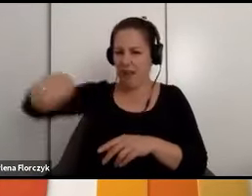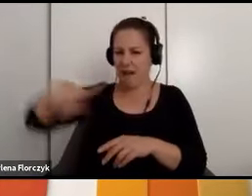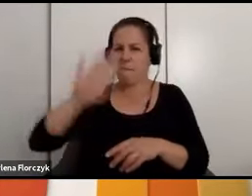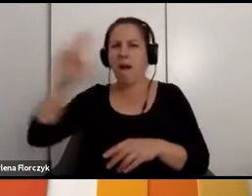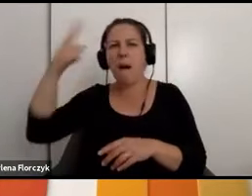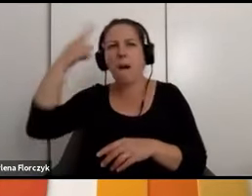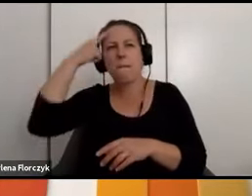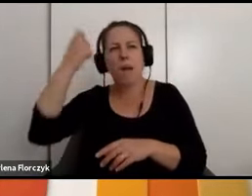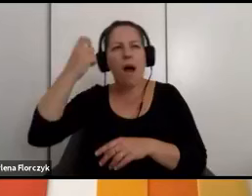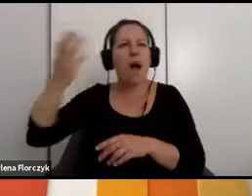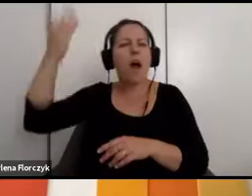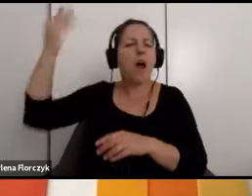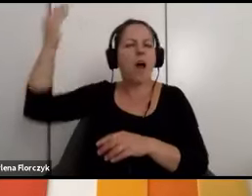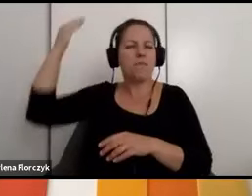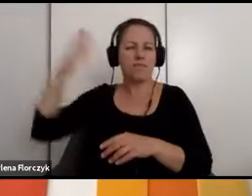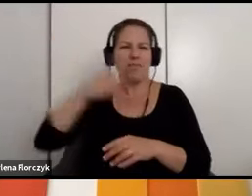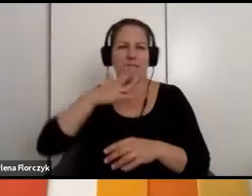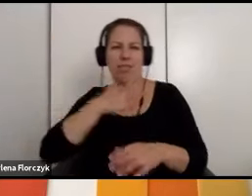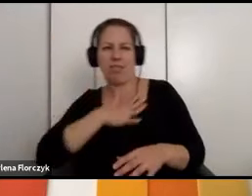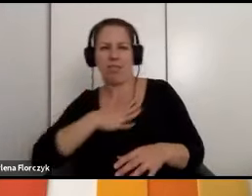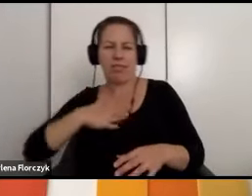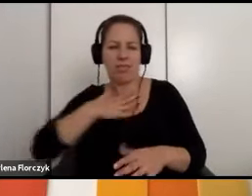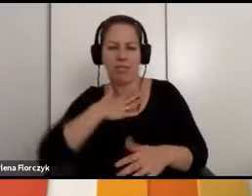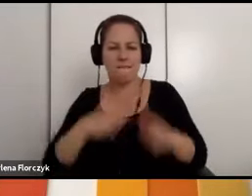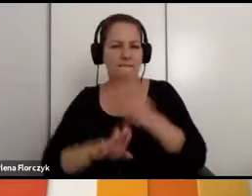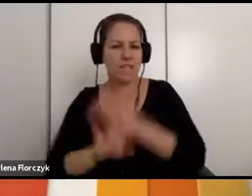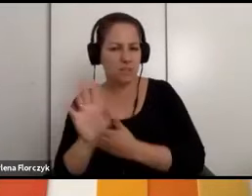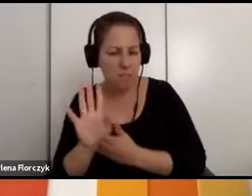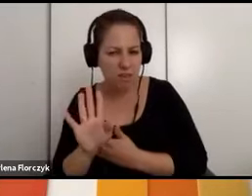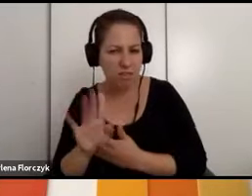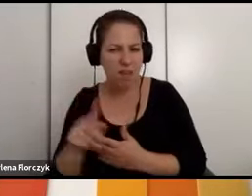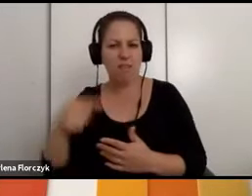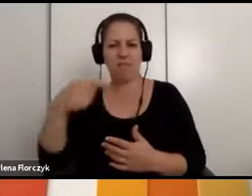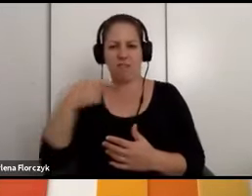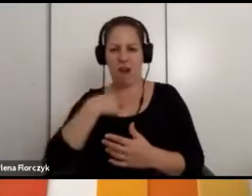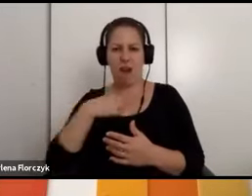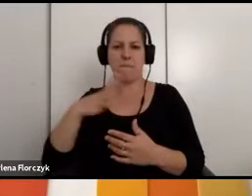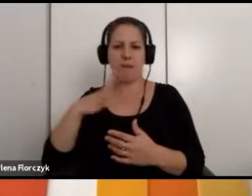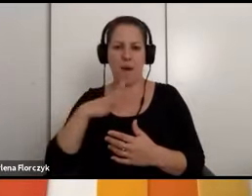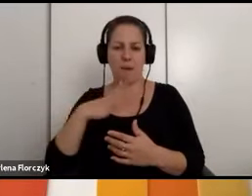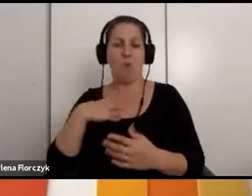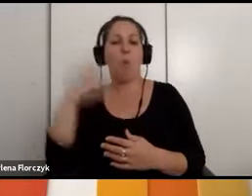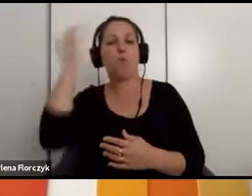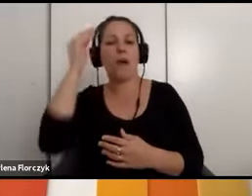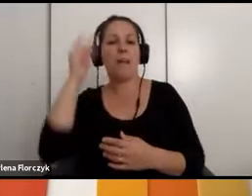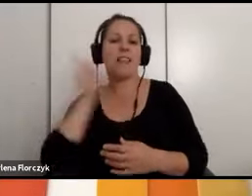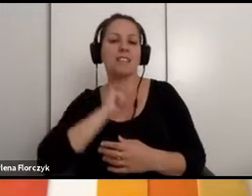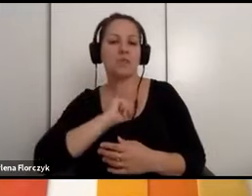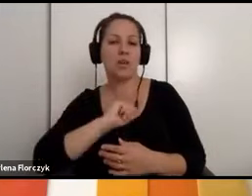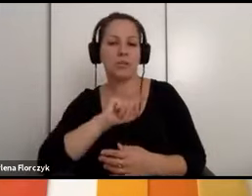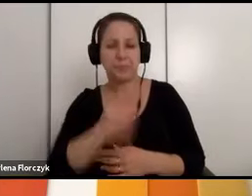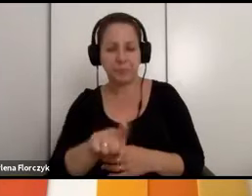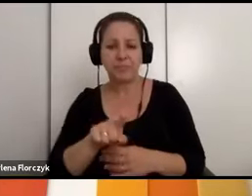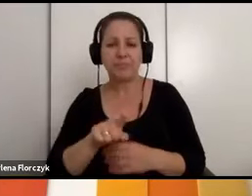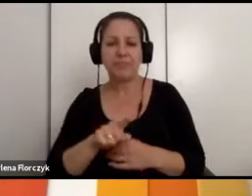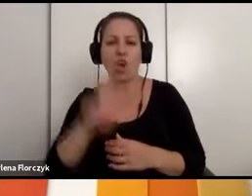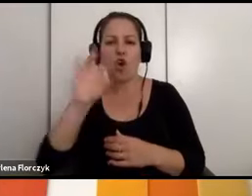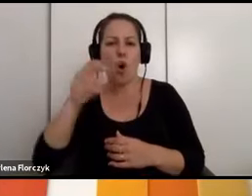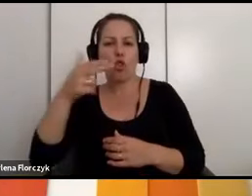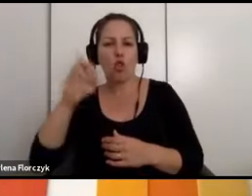pamięci jakieś żenujące wystąpienie. Ja byłam, ponieważ uczyłam się w liceum imienia Konopnickiej i był